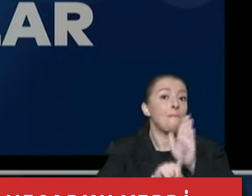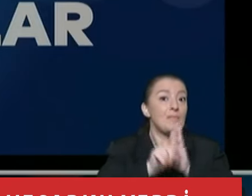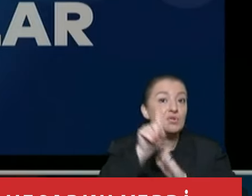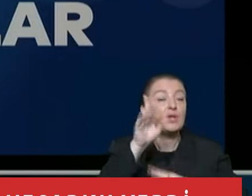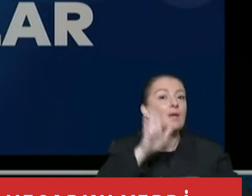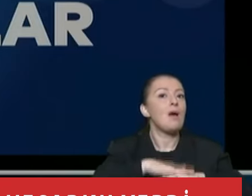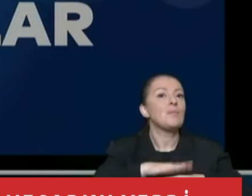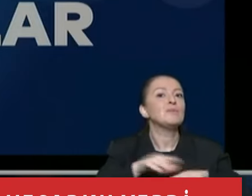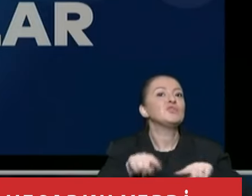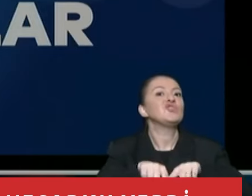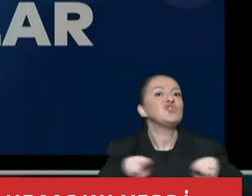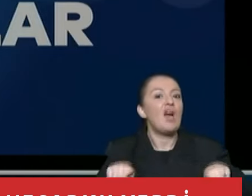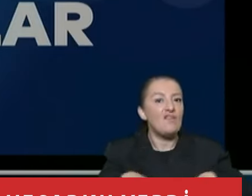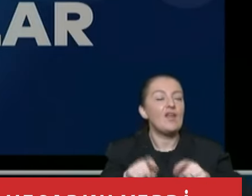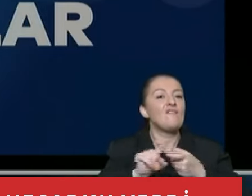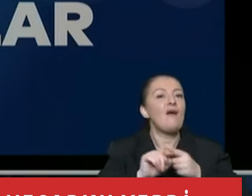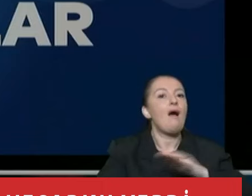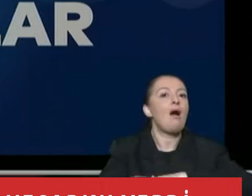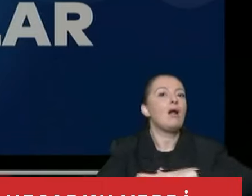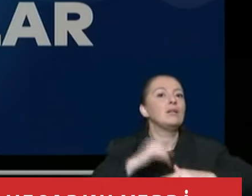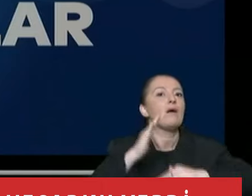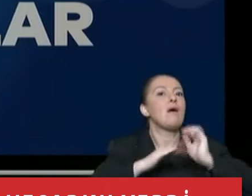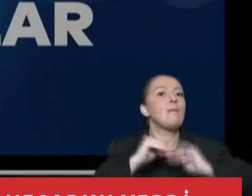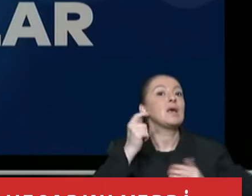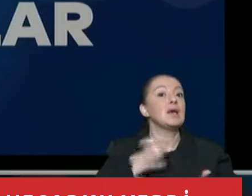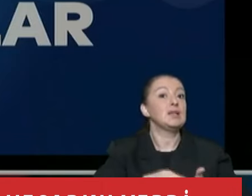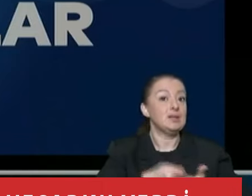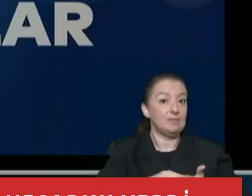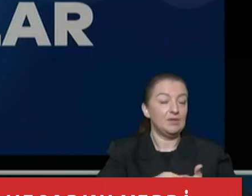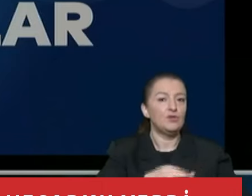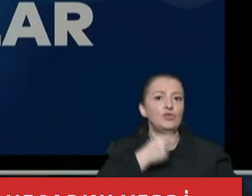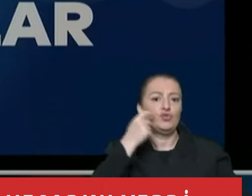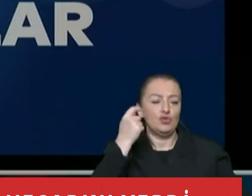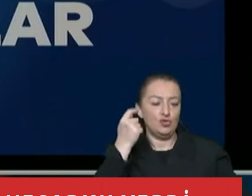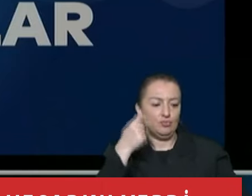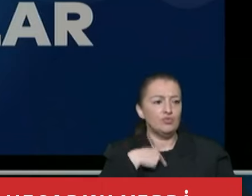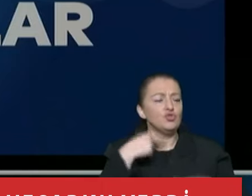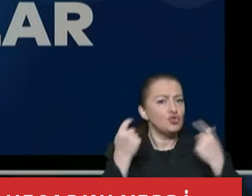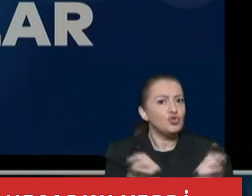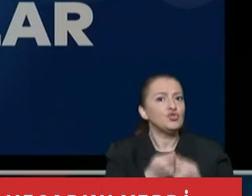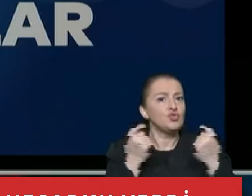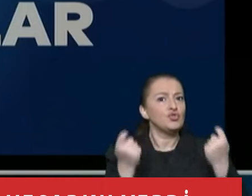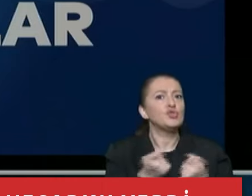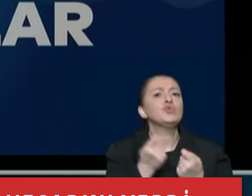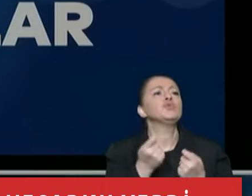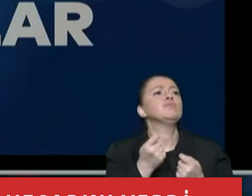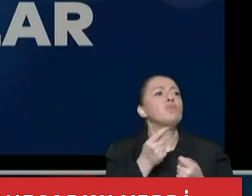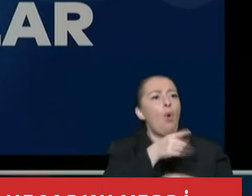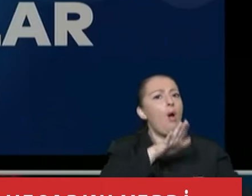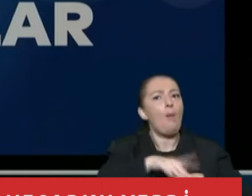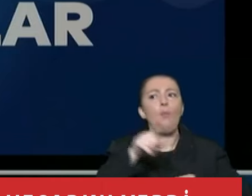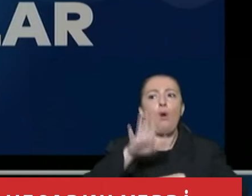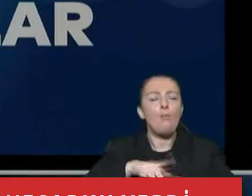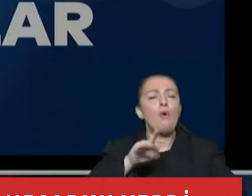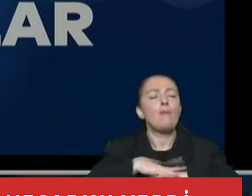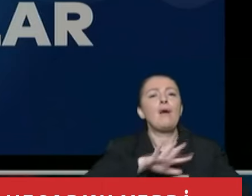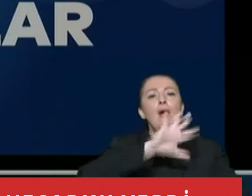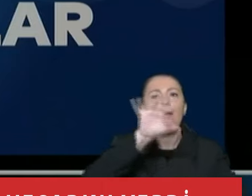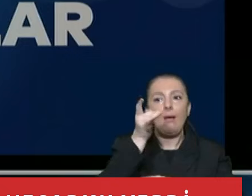büyük çevre ve alty yapı yatırımlarıyla icraatçı vasfım da çok net bir şekilde